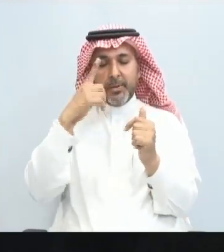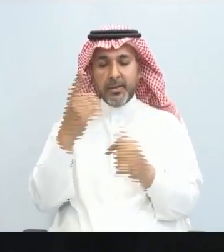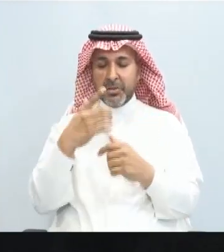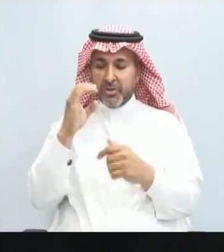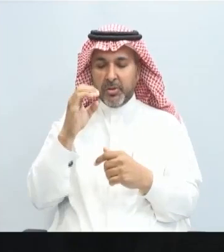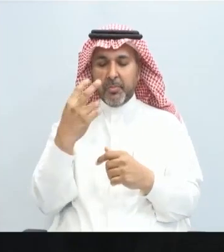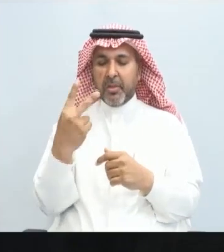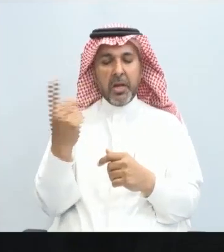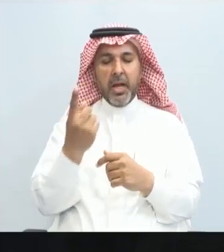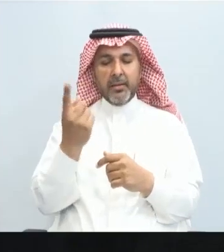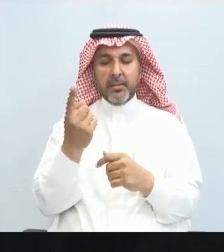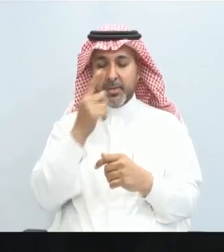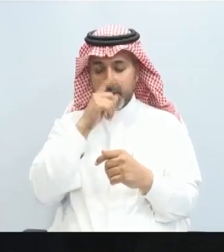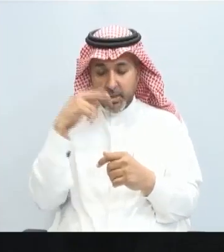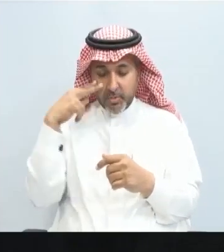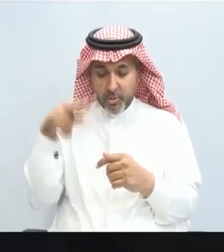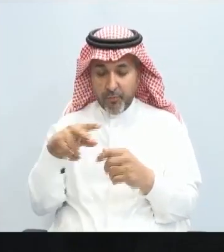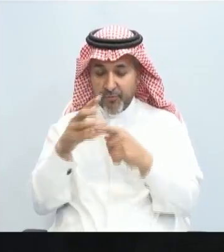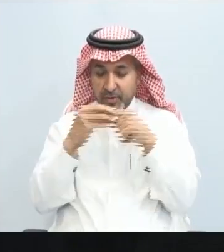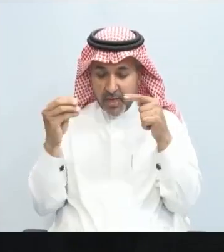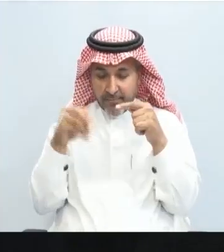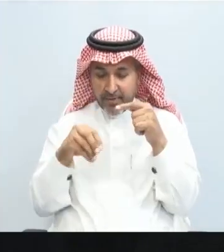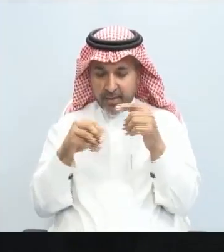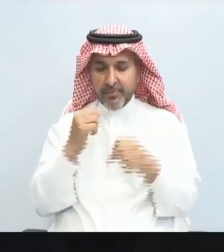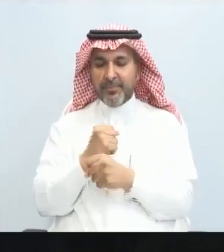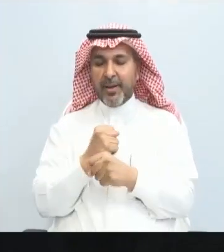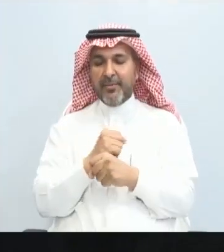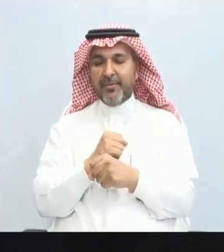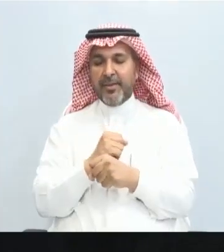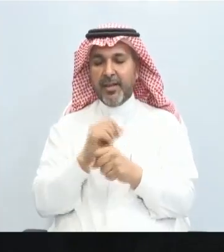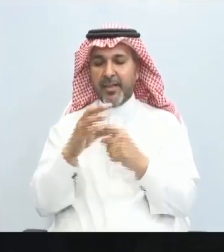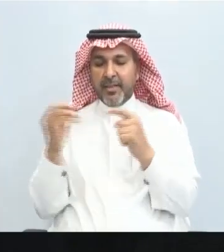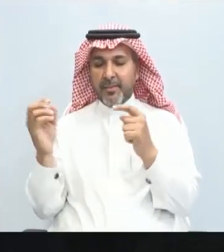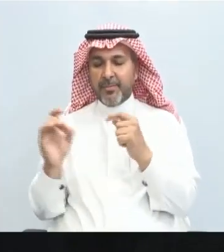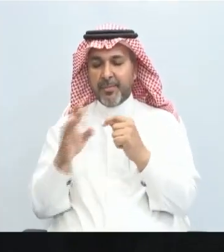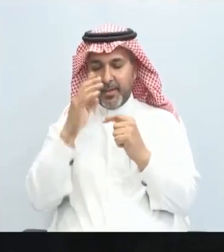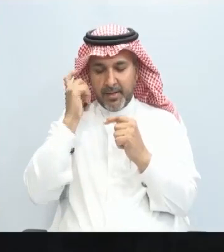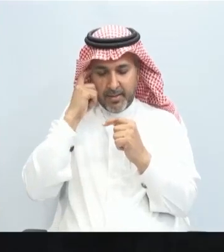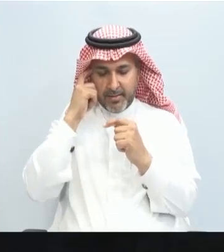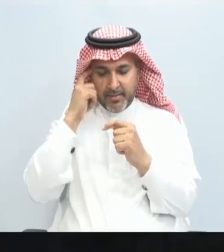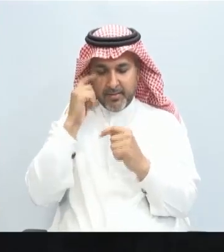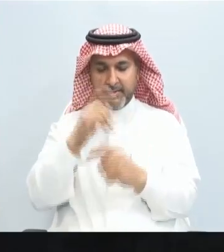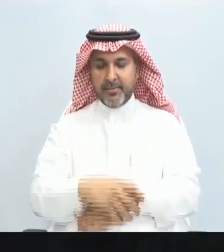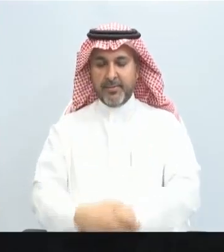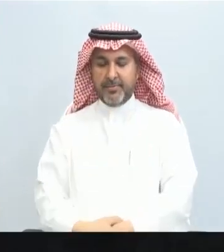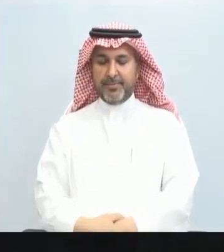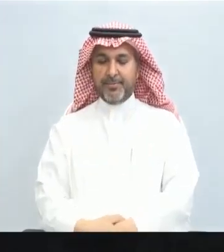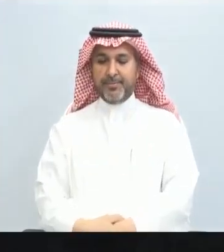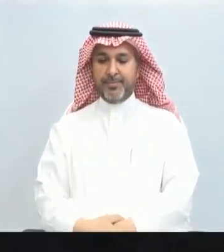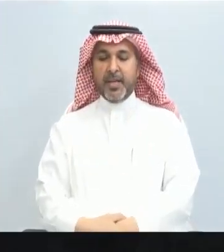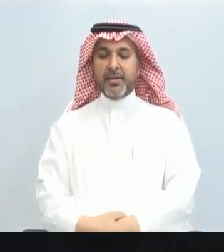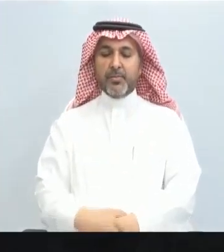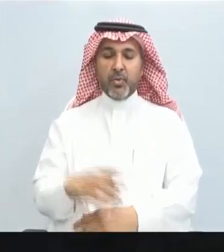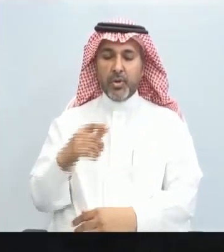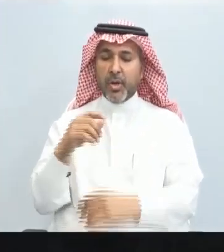اللوغاريتم فبالتالي ما عندي ايه اشكاليه ولو اني حليت لا قد الله وطلع الحلين كلهم سالبين لو عوضت الاول و